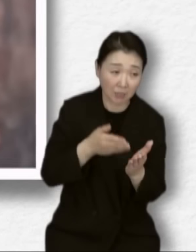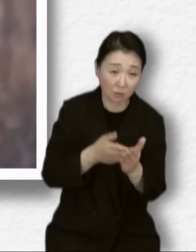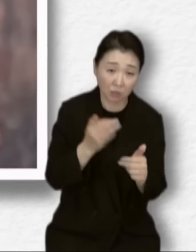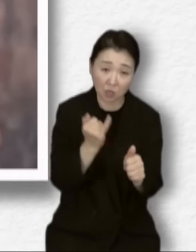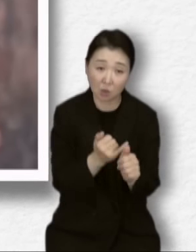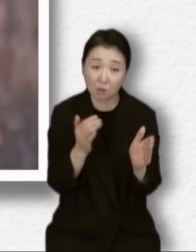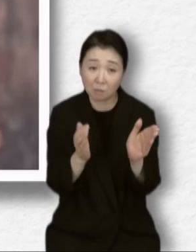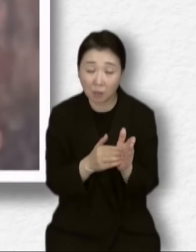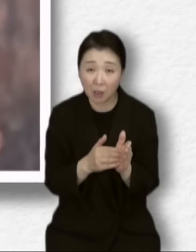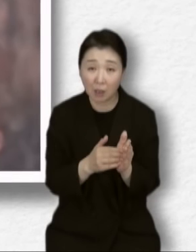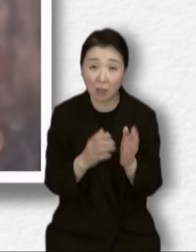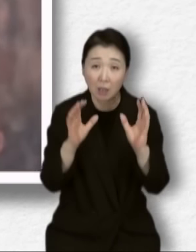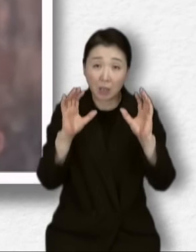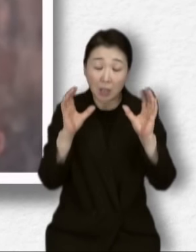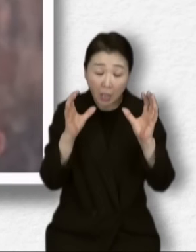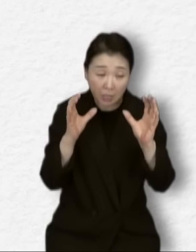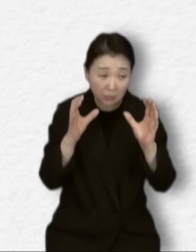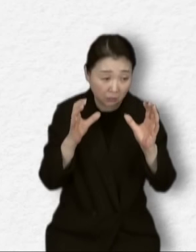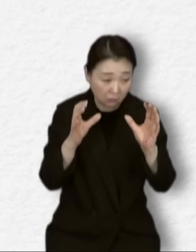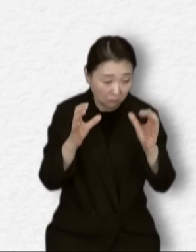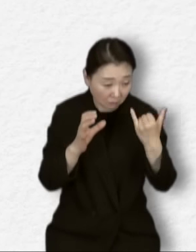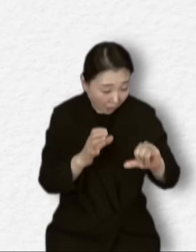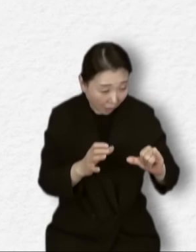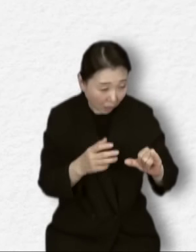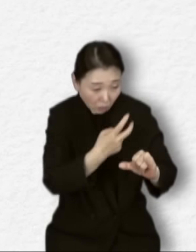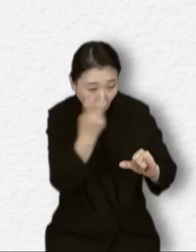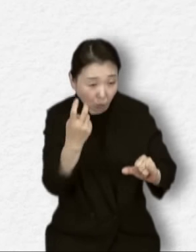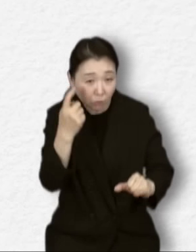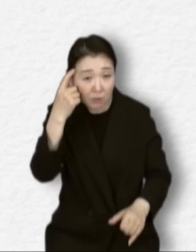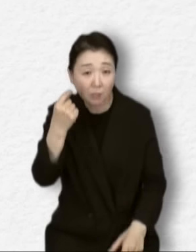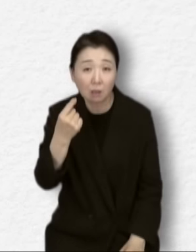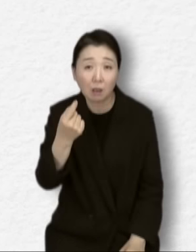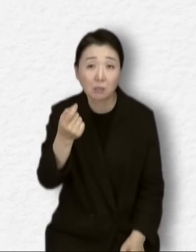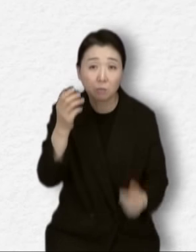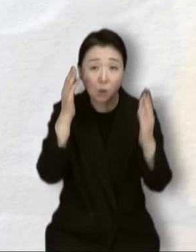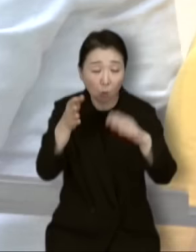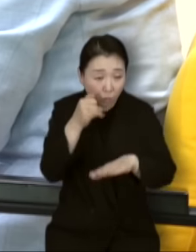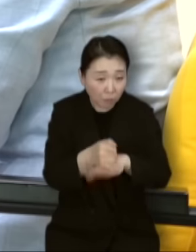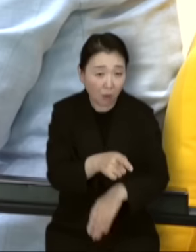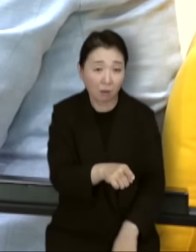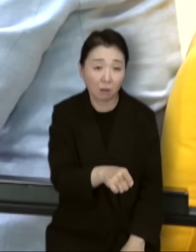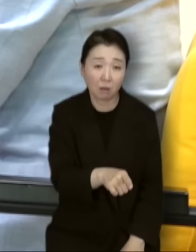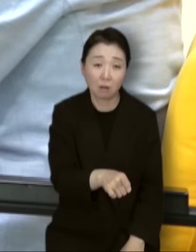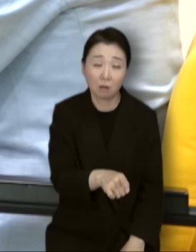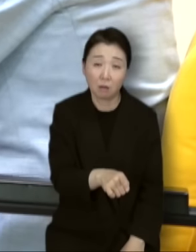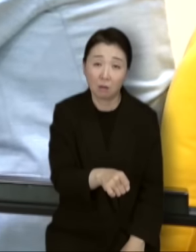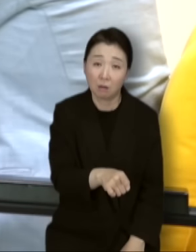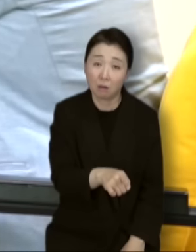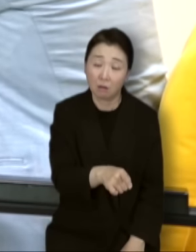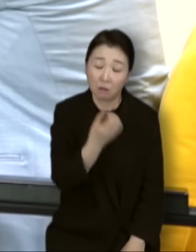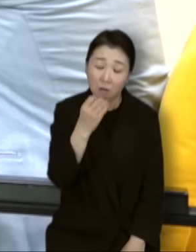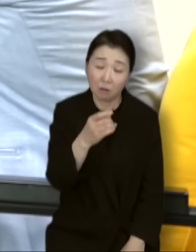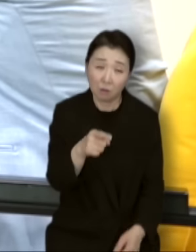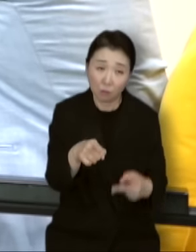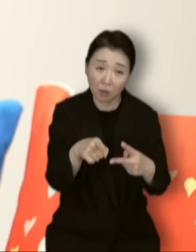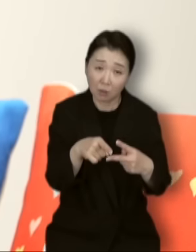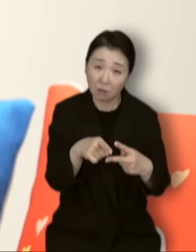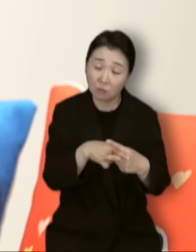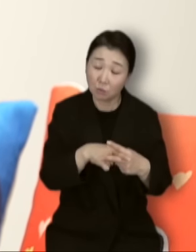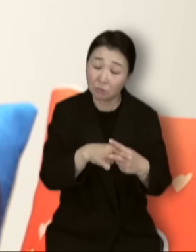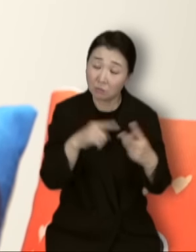아나운서가 결혼하면 애들이 수제가 나올 줄 알았어요 근데 공부를 못하는 거예요 배꼽도 늦게 어드